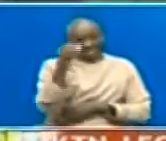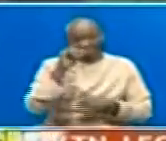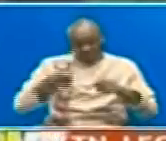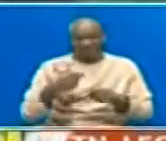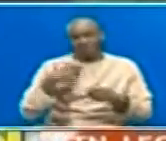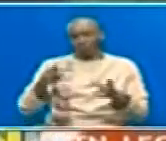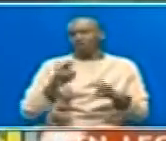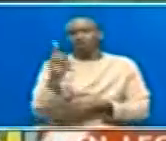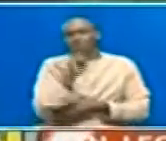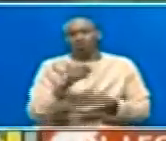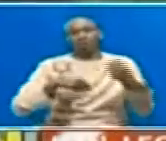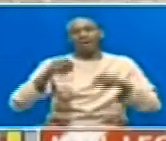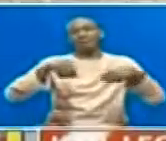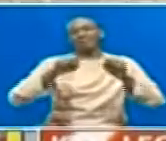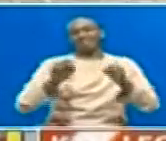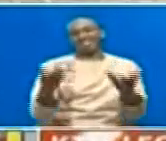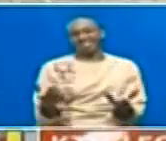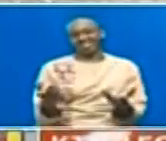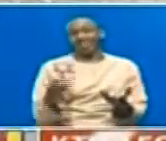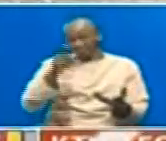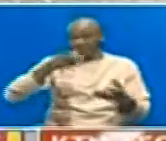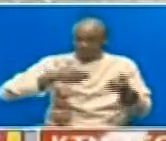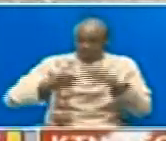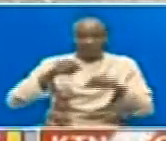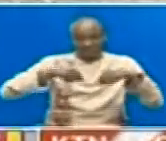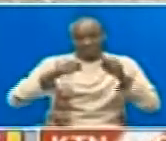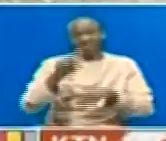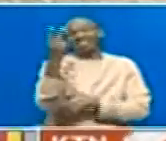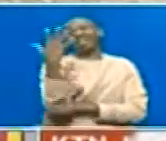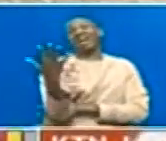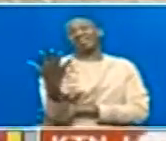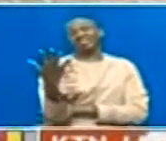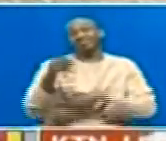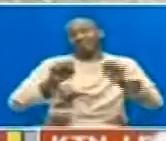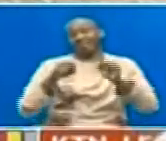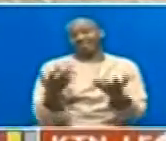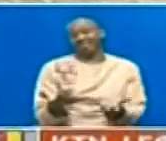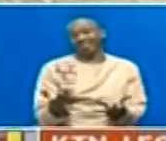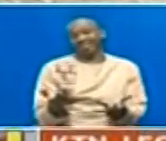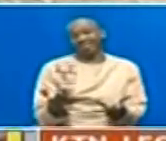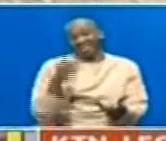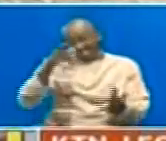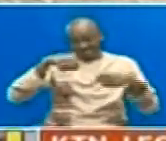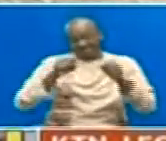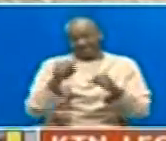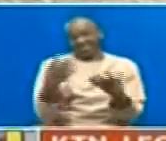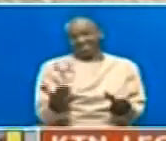kuwa alizitumia kununua pikipiki. Nunua pikipiki ya second hand. Hiyo